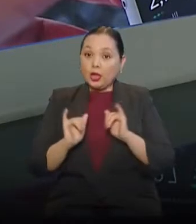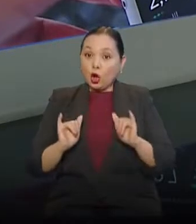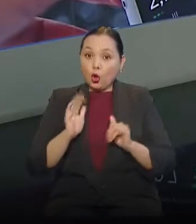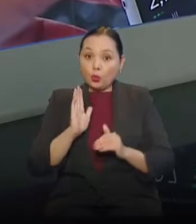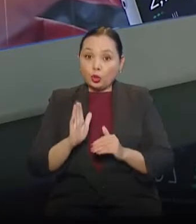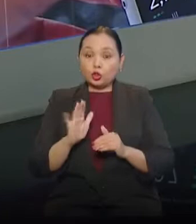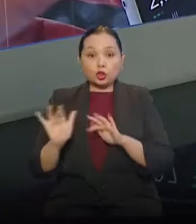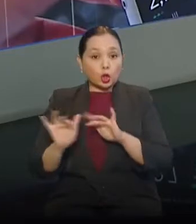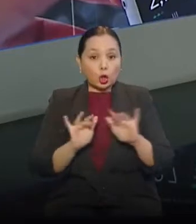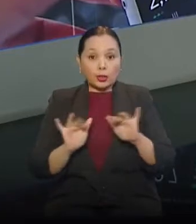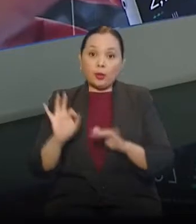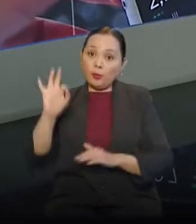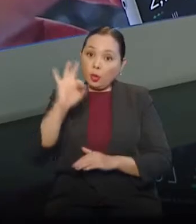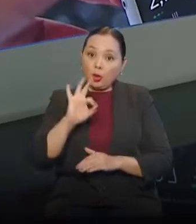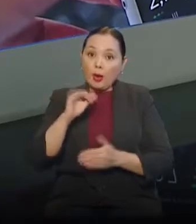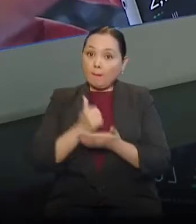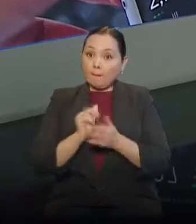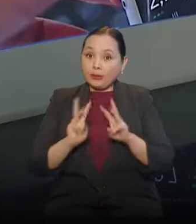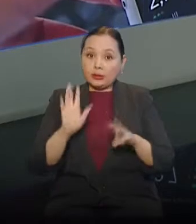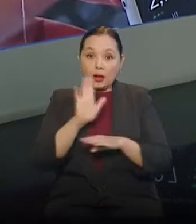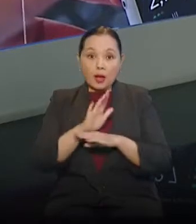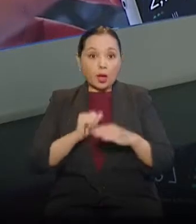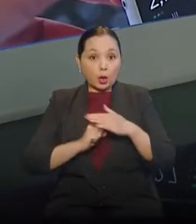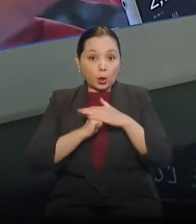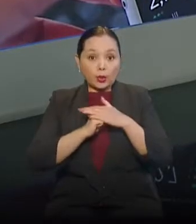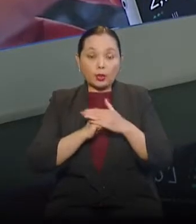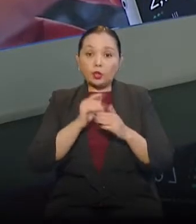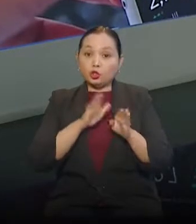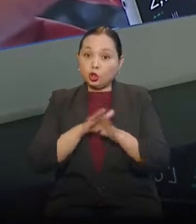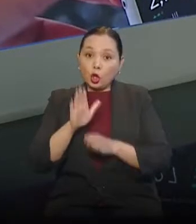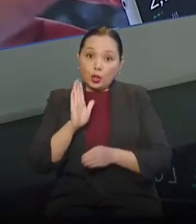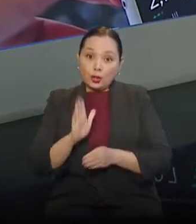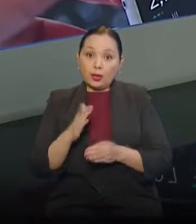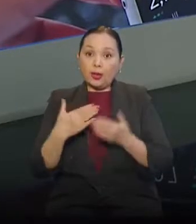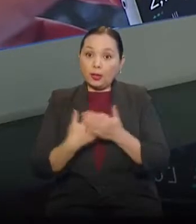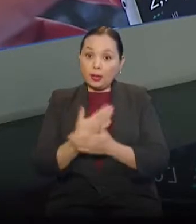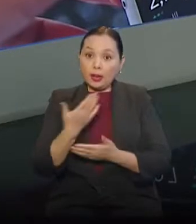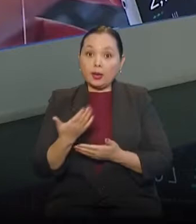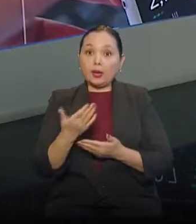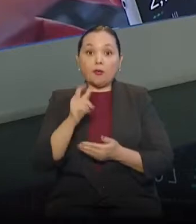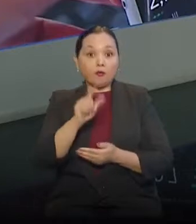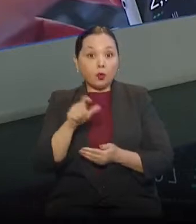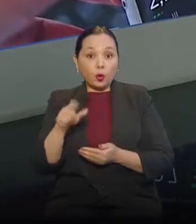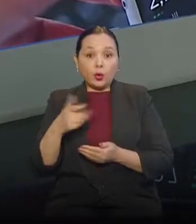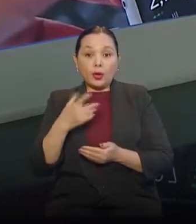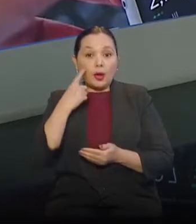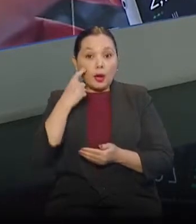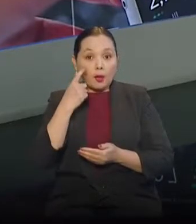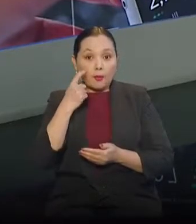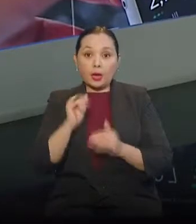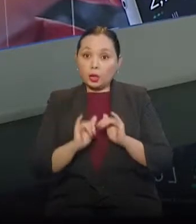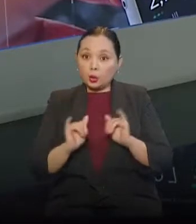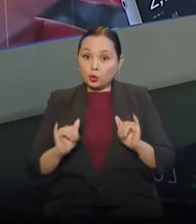qo'shimcha chora-tadbirlar to'g'risidagi prezident qaroriga asosan joriy etilgan yangi amaliyotdan fuqarolarning xabardorligini